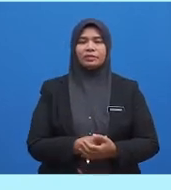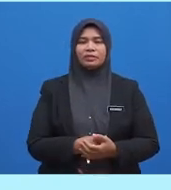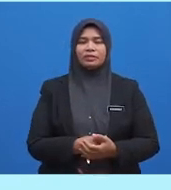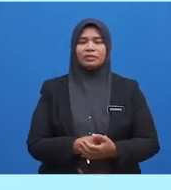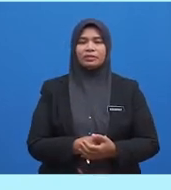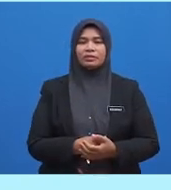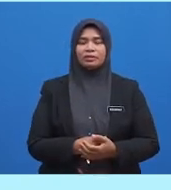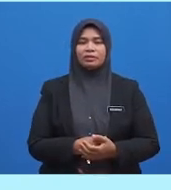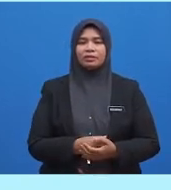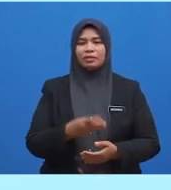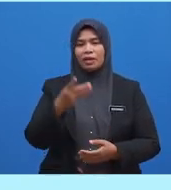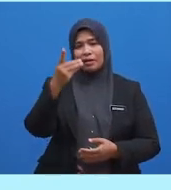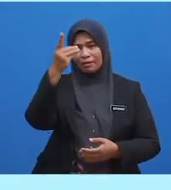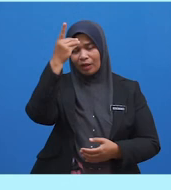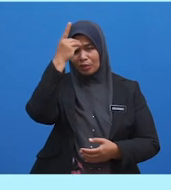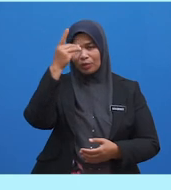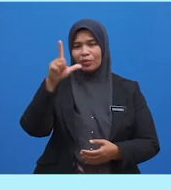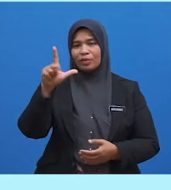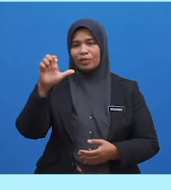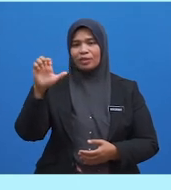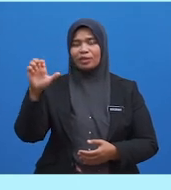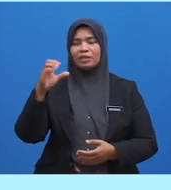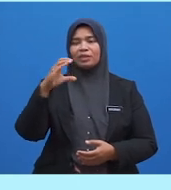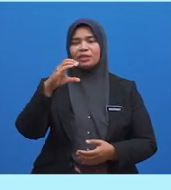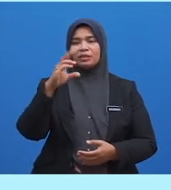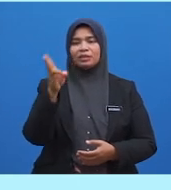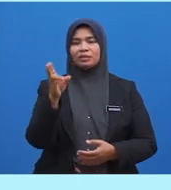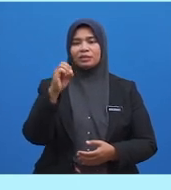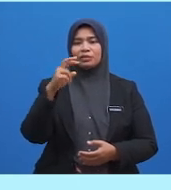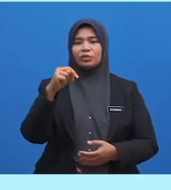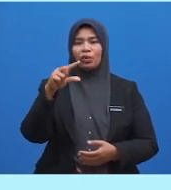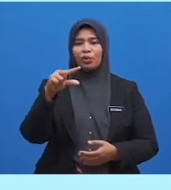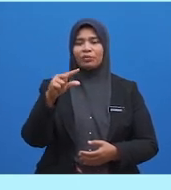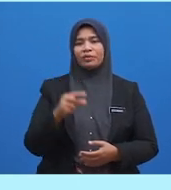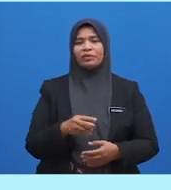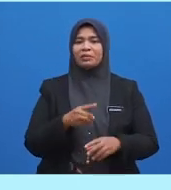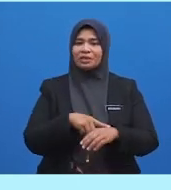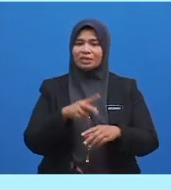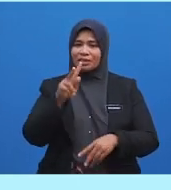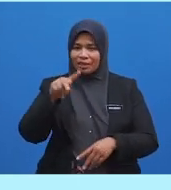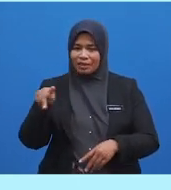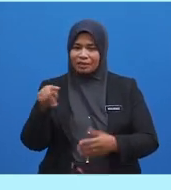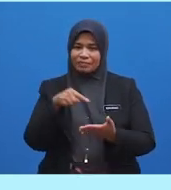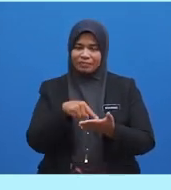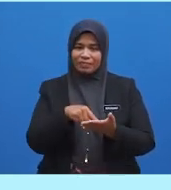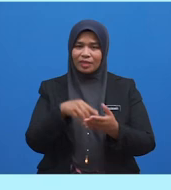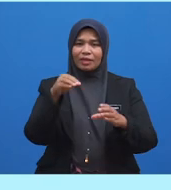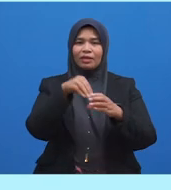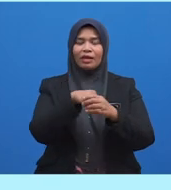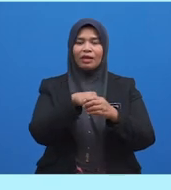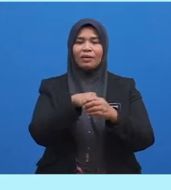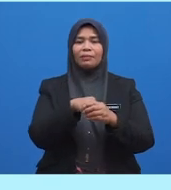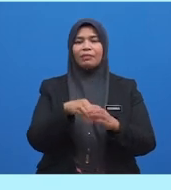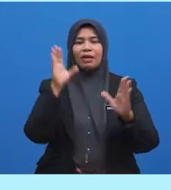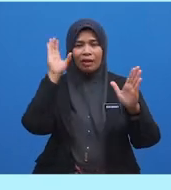huh Datuk Lee Chong Wei masa kanak-kanak kah ini dalam gambar